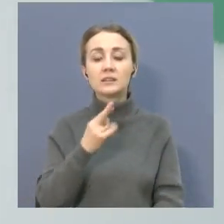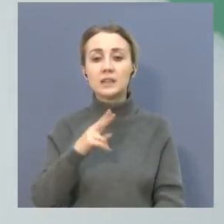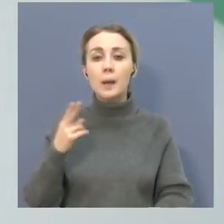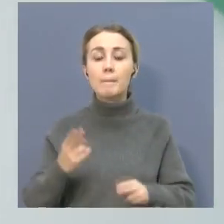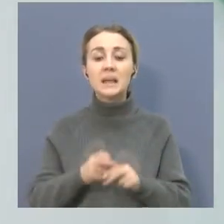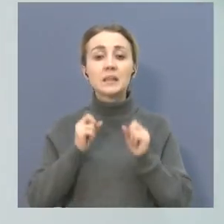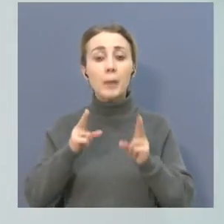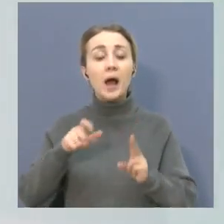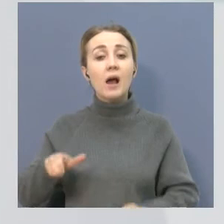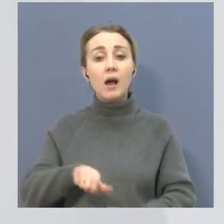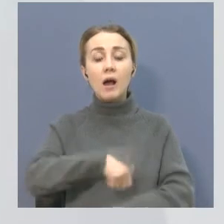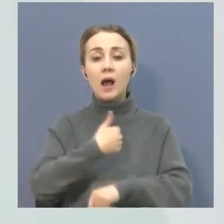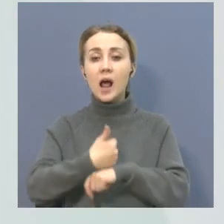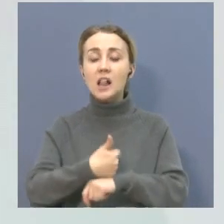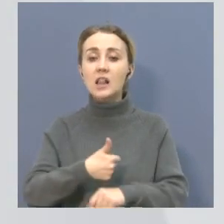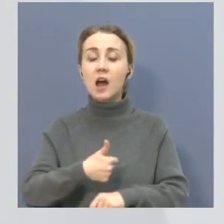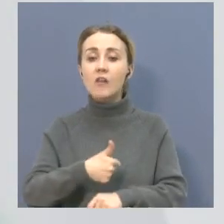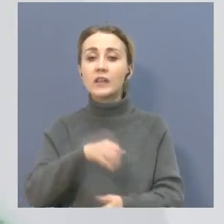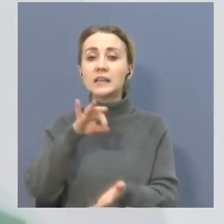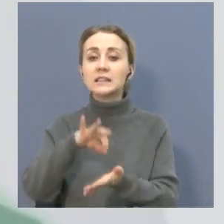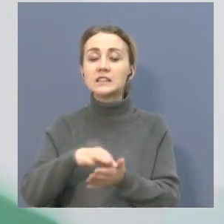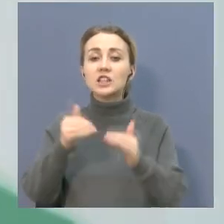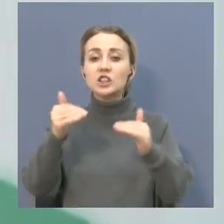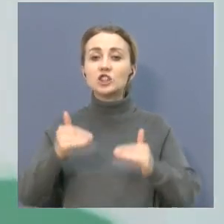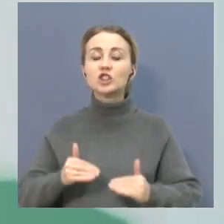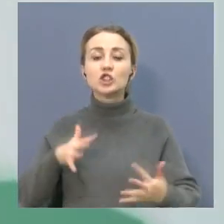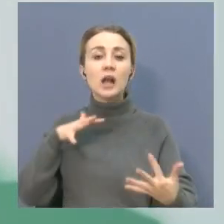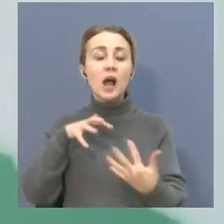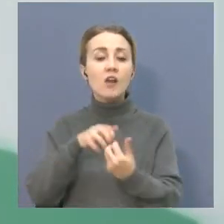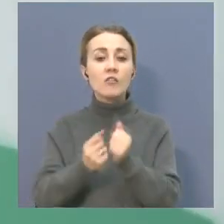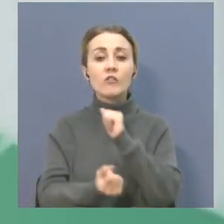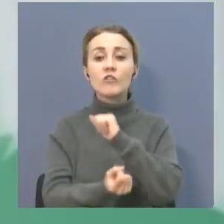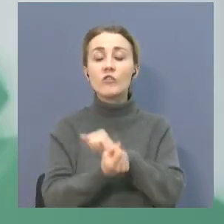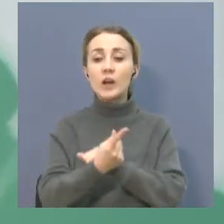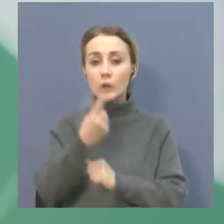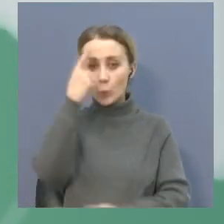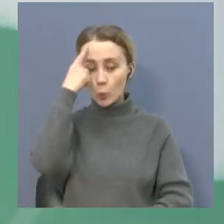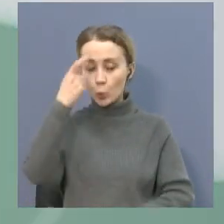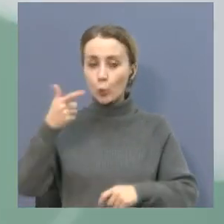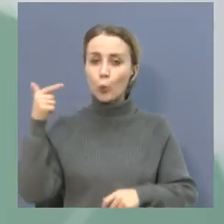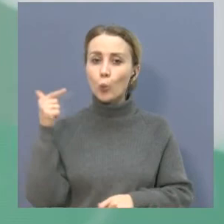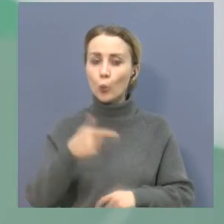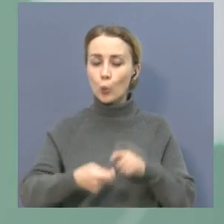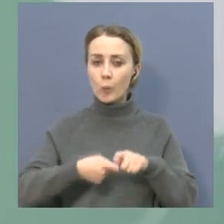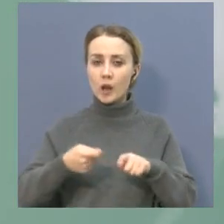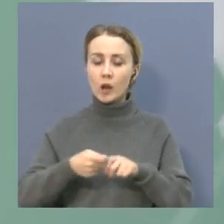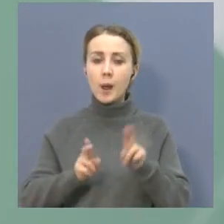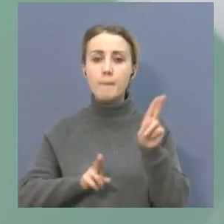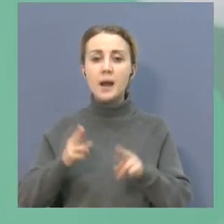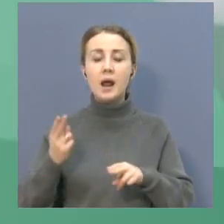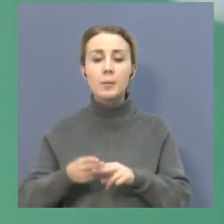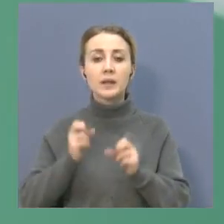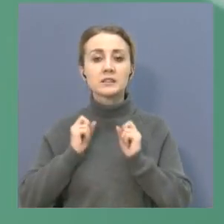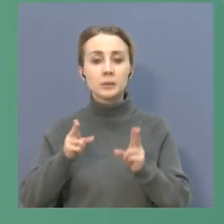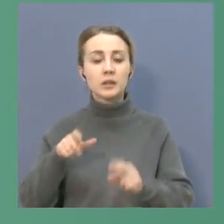қауіпсіздігі ережелерін өрескел бұзғандарды анықтау және оның алдын алу мақсатында ұйымдастырылған шарада карантиндік талаптар қатаң